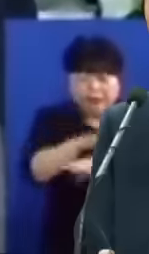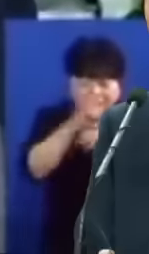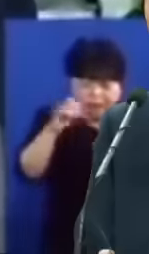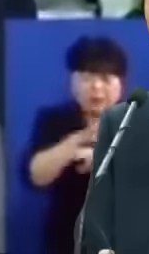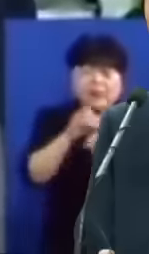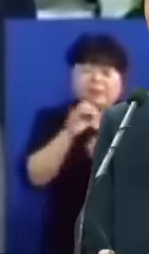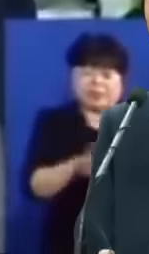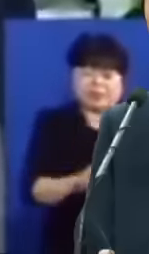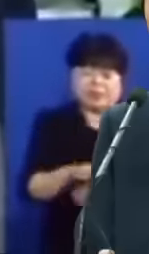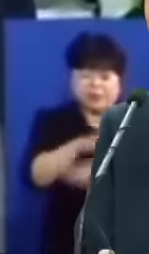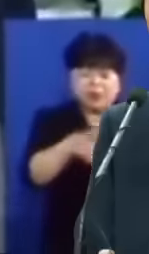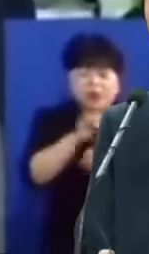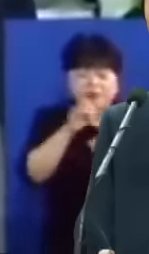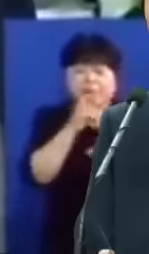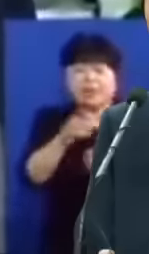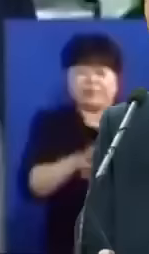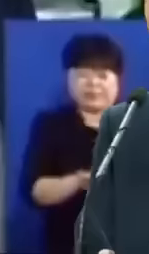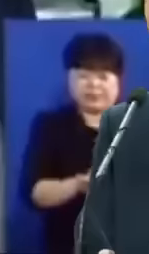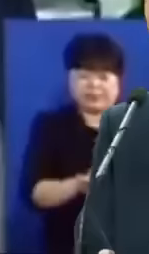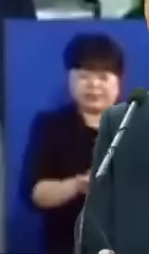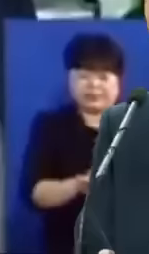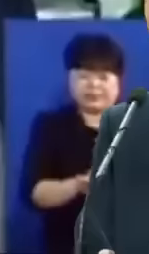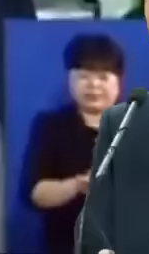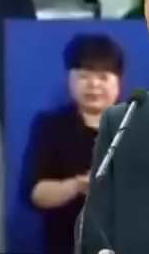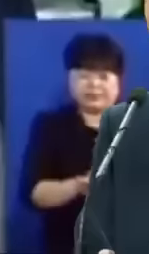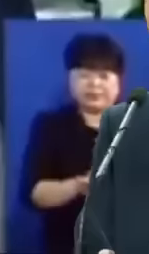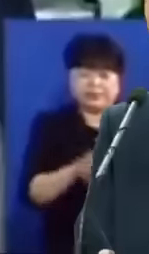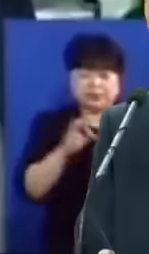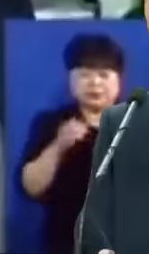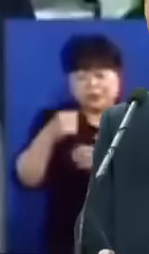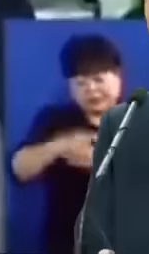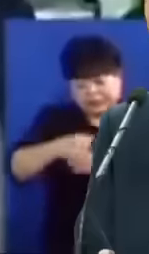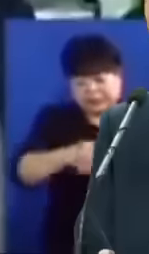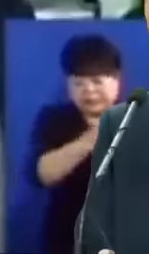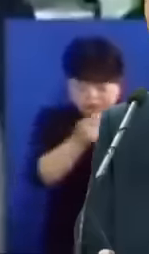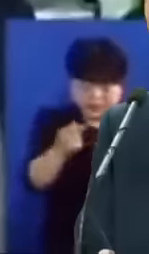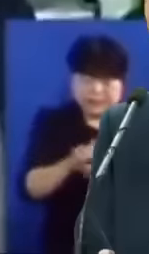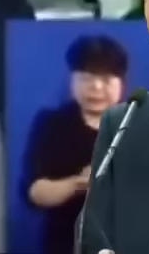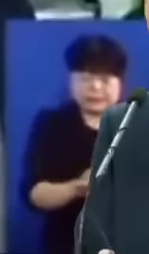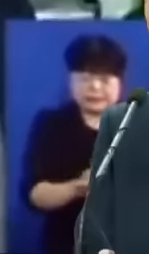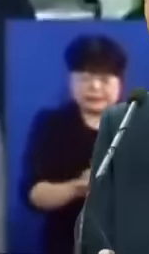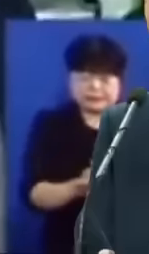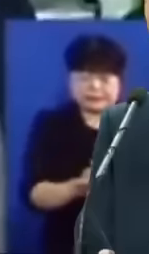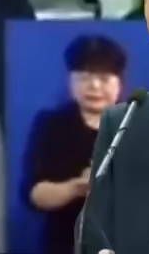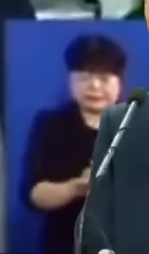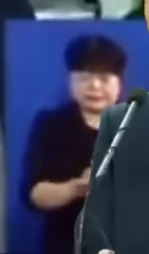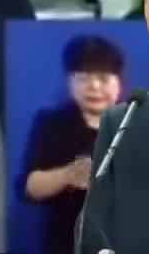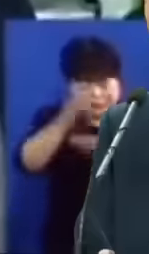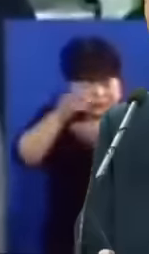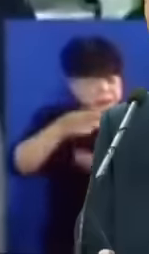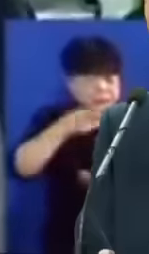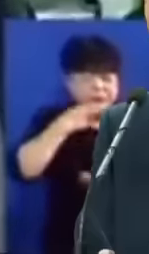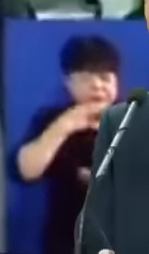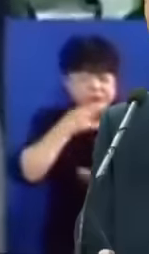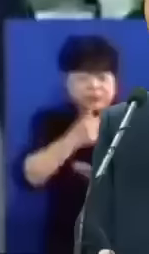헛되며 또 헛되고 헛되니 모든 것이 헛되라고 전도자가 탄식한 것처럼 아무것도 가치 있는 것이